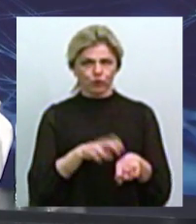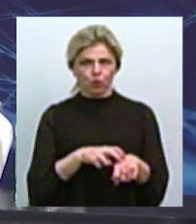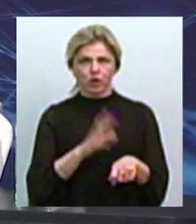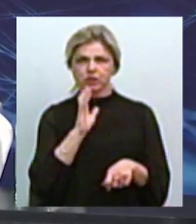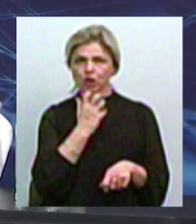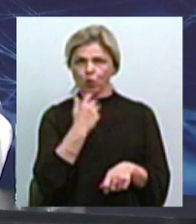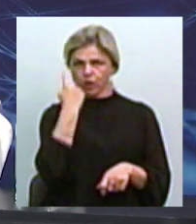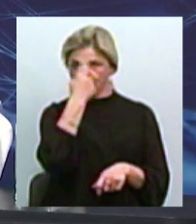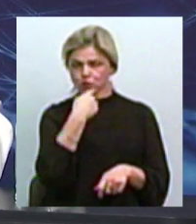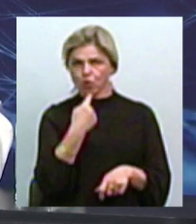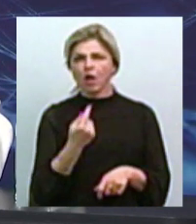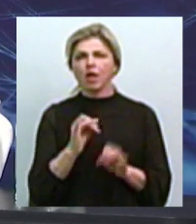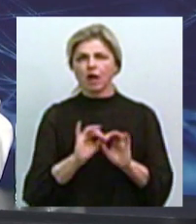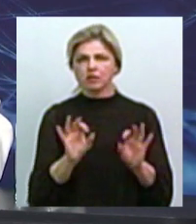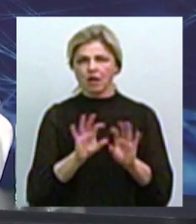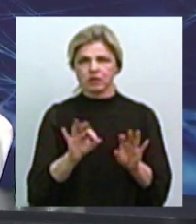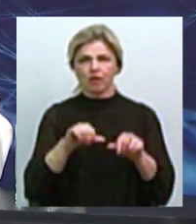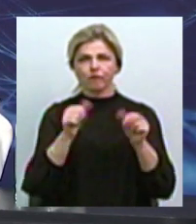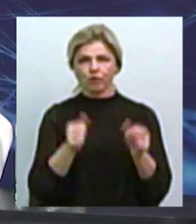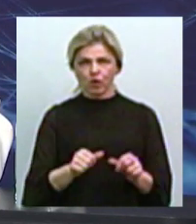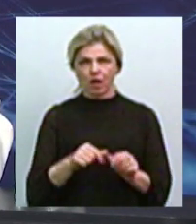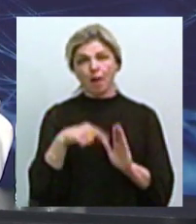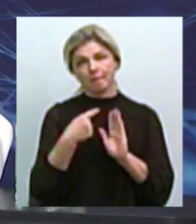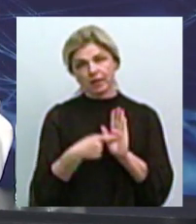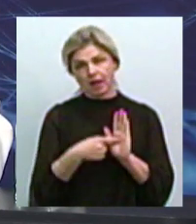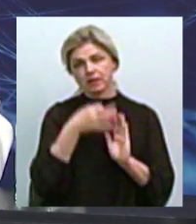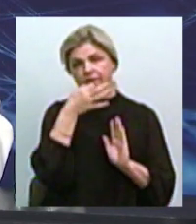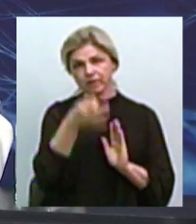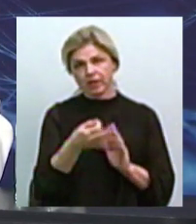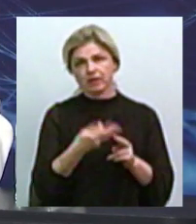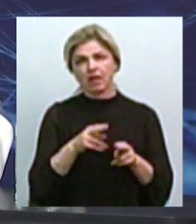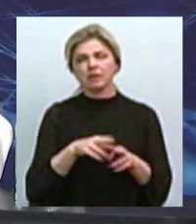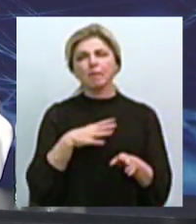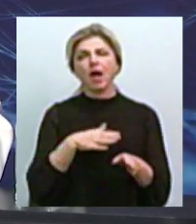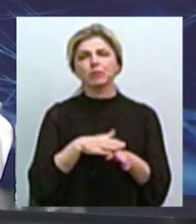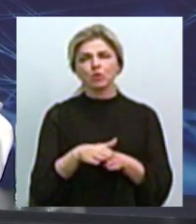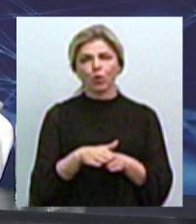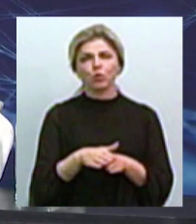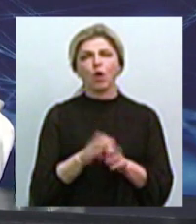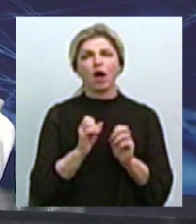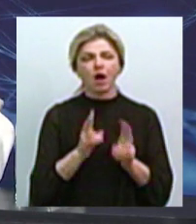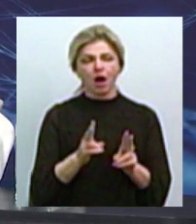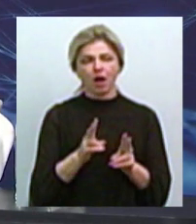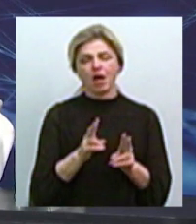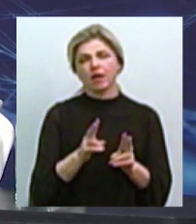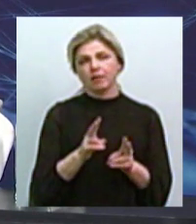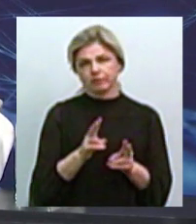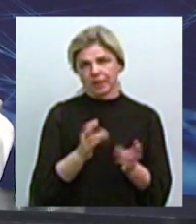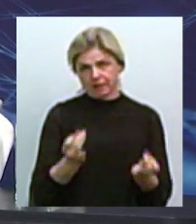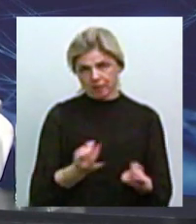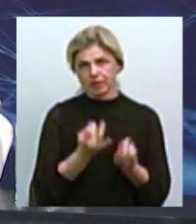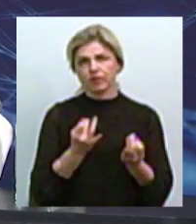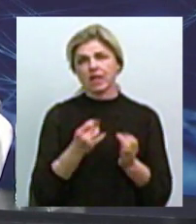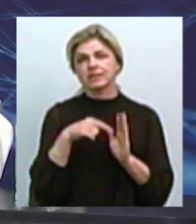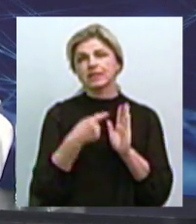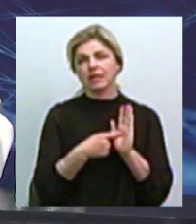лицом и давай там рассказывать про строение это человека. Это питание-відповідь, так? Это было абсолютно построено на том, что мы мотивировали подростков